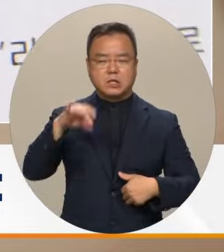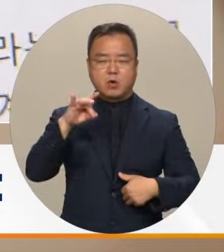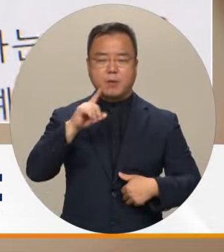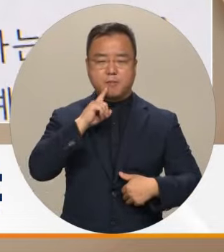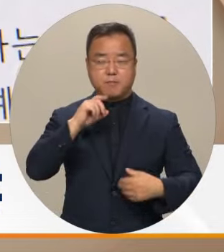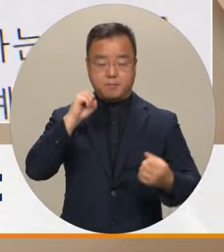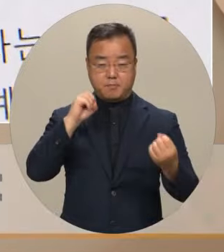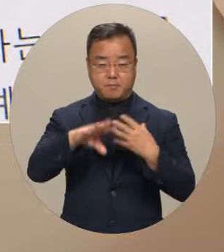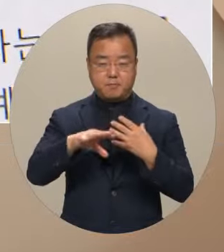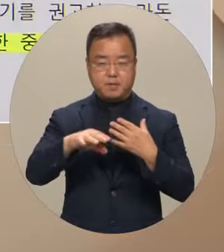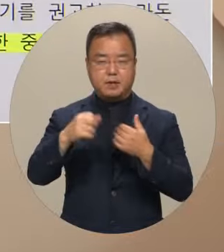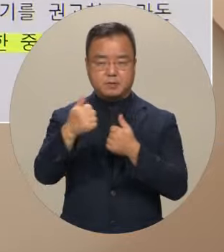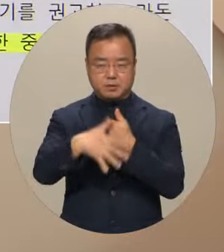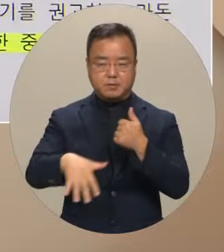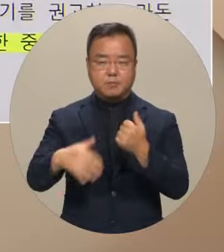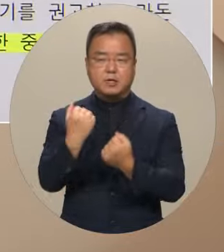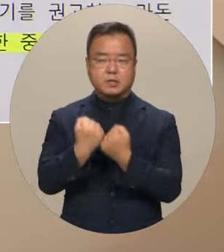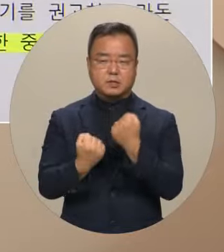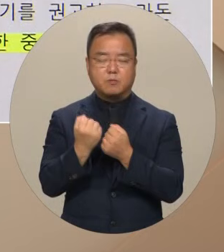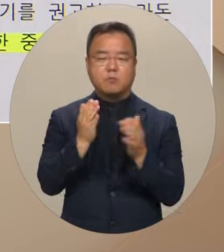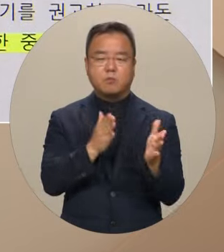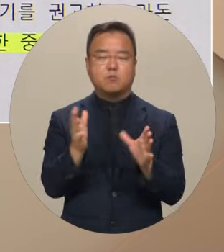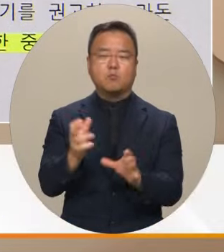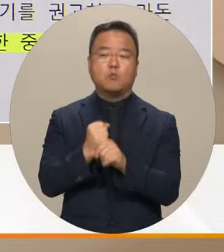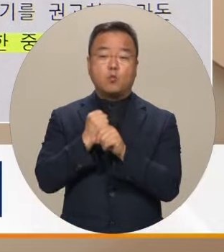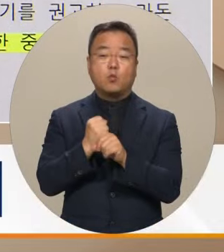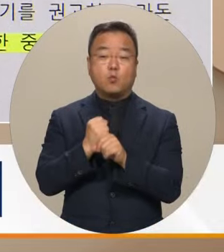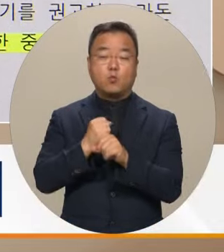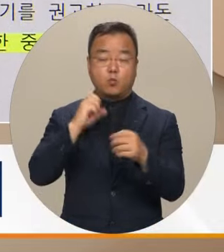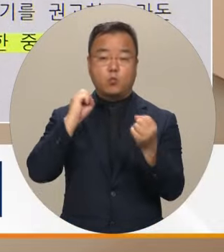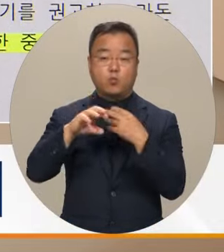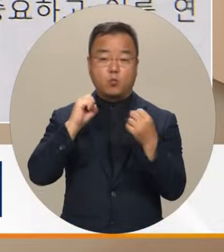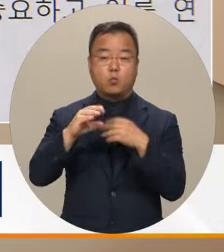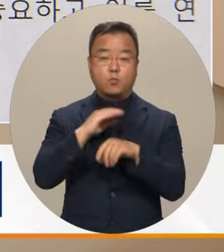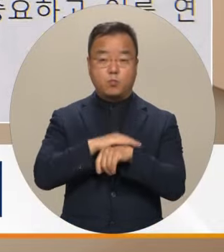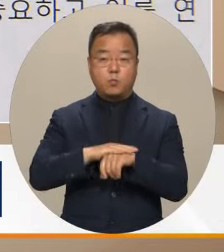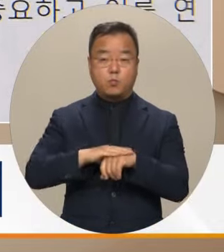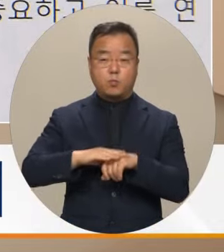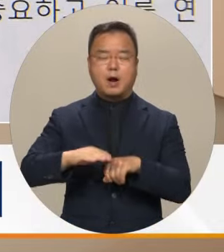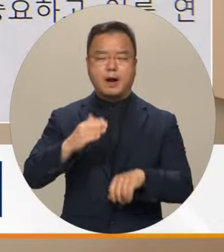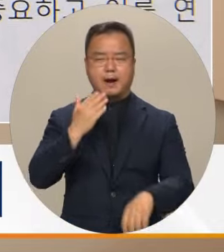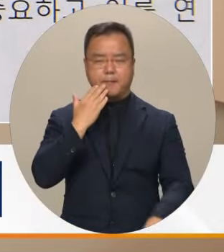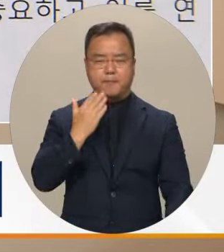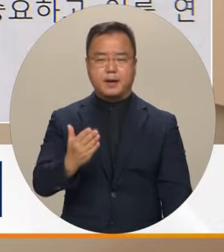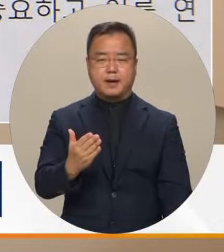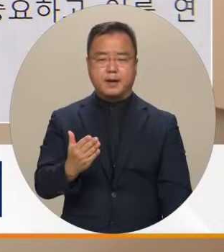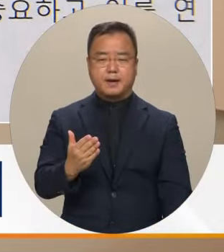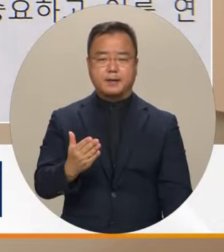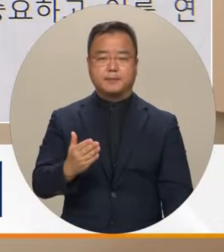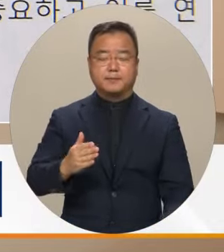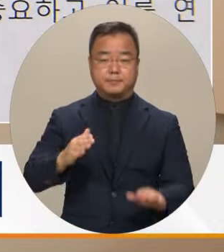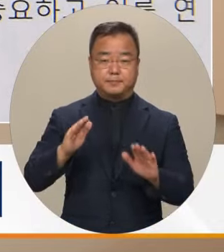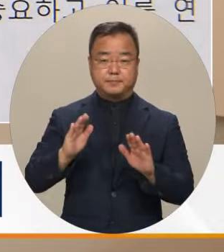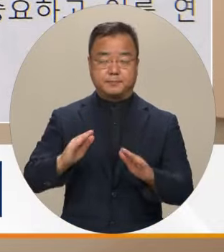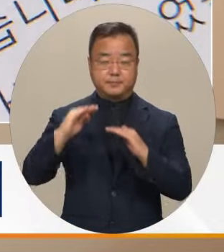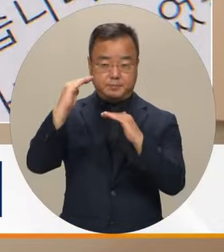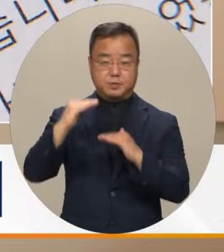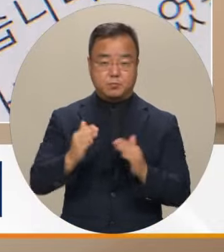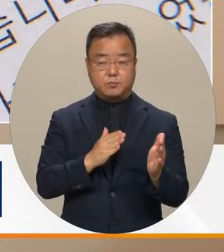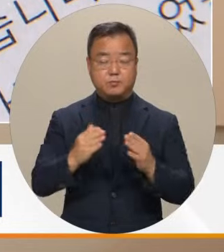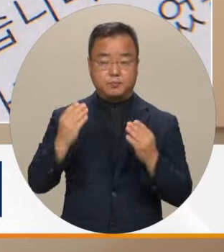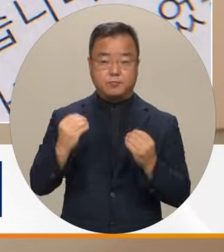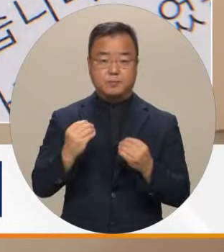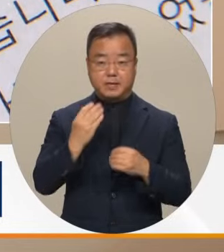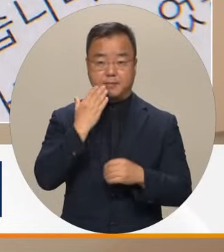유연하게 정리하면 어 우리 학생들이 훨씬 더 그 답변이 조금 더 어 잘 전달될 수 있는 그런 내용 구성이